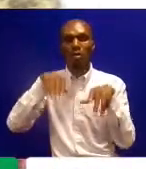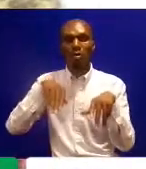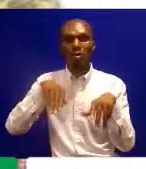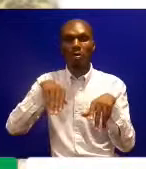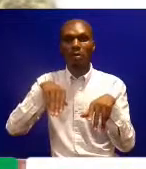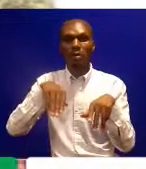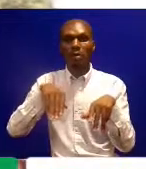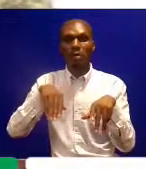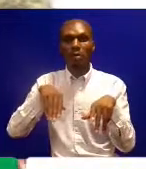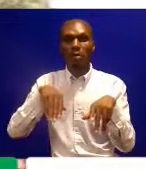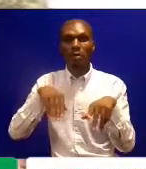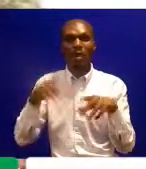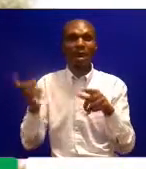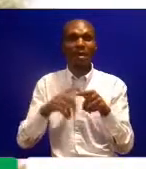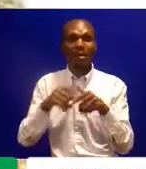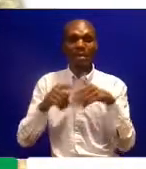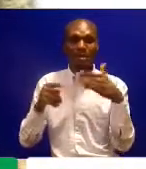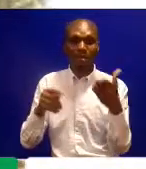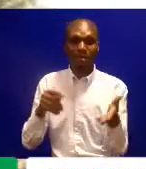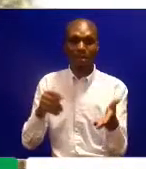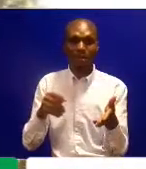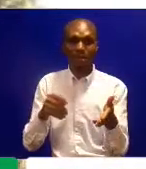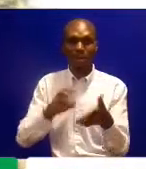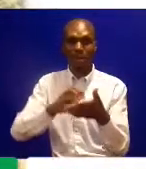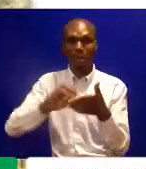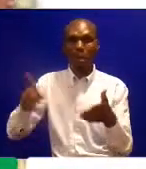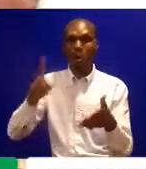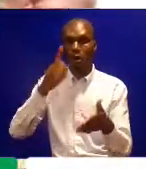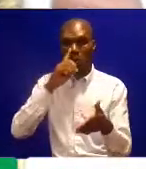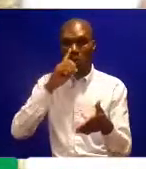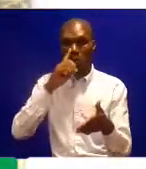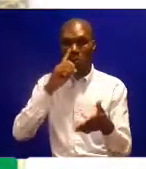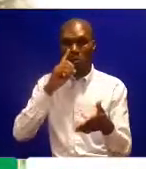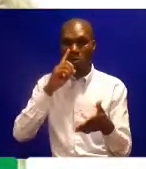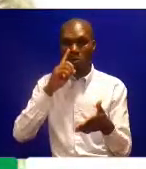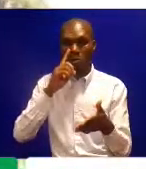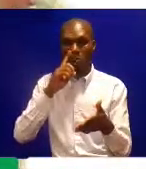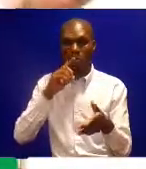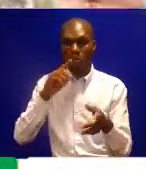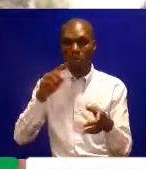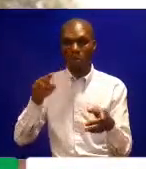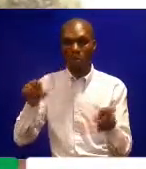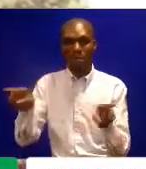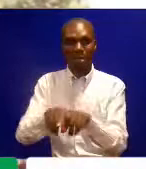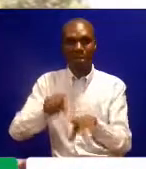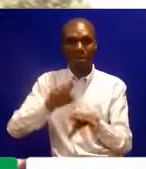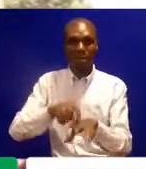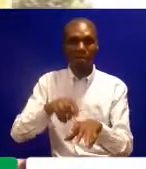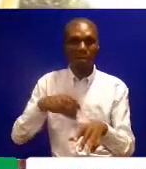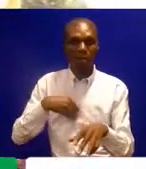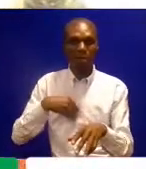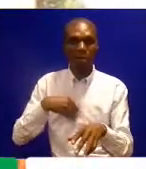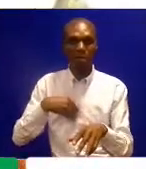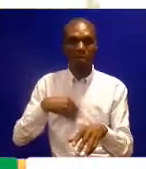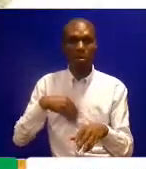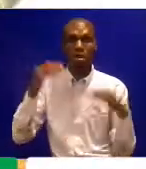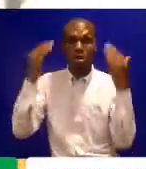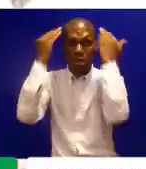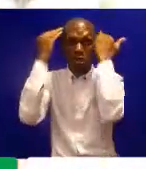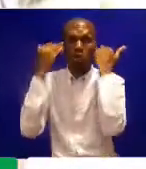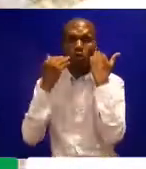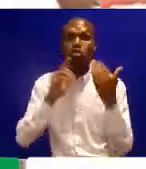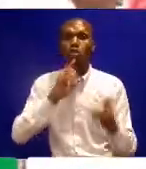ngaita ngaita ngaita ngaita ngaita ngaita ngaita ngaita ngaita ngaita tukamanya kurua tukanyore kote injection ya kwalire